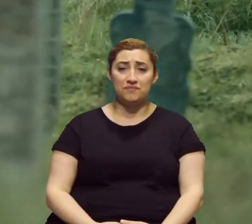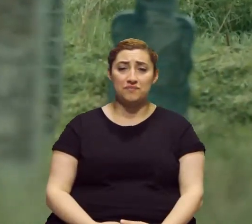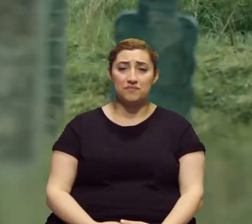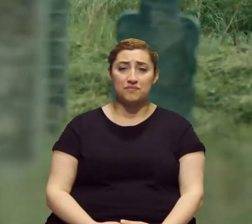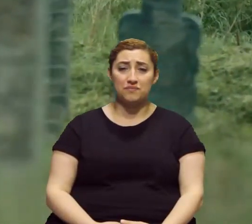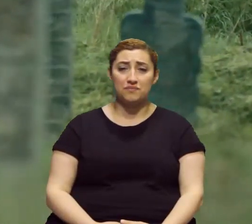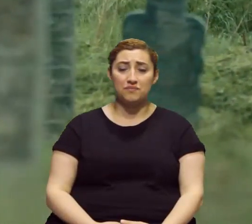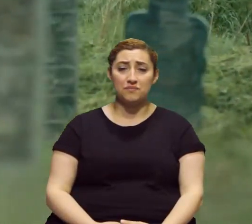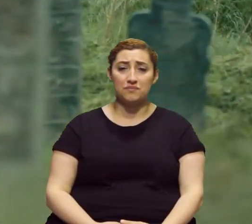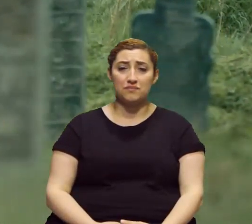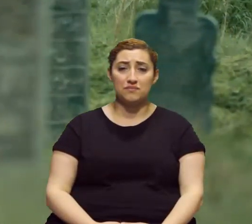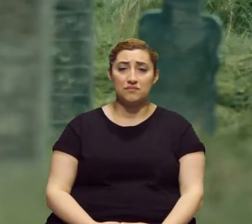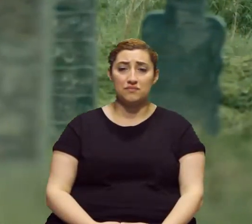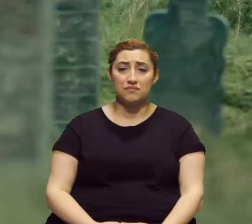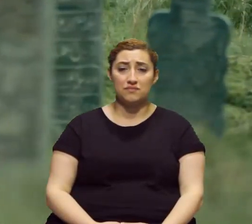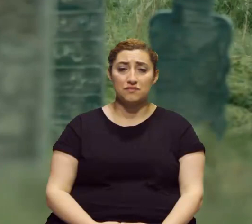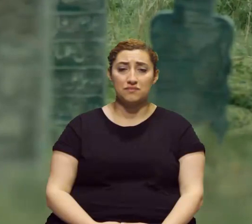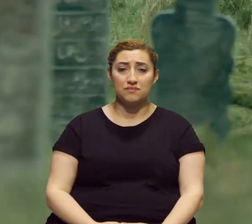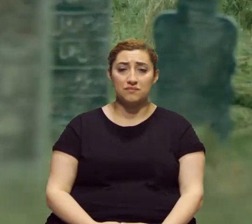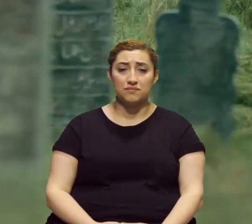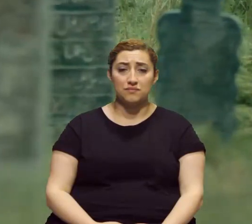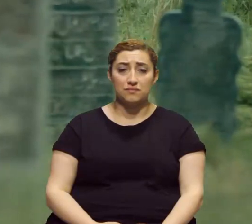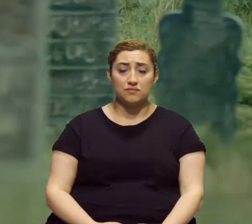Tabancasının namlusu Feriha'ya dönük.